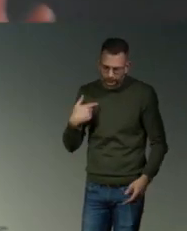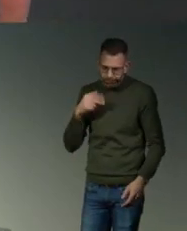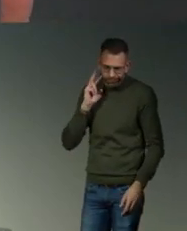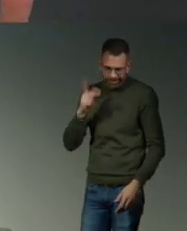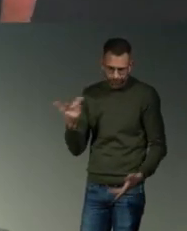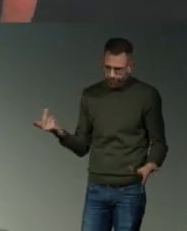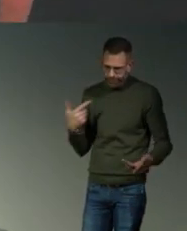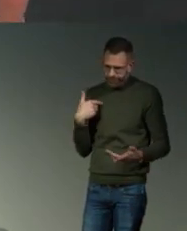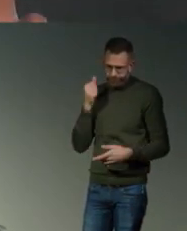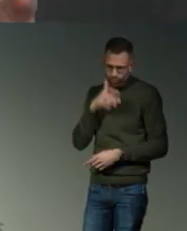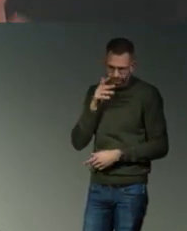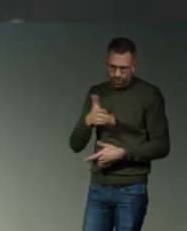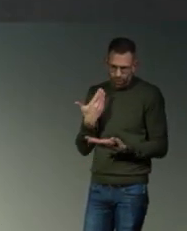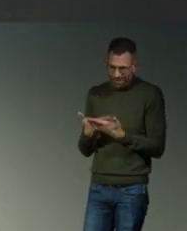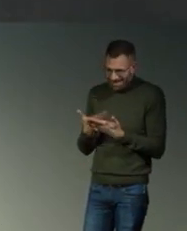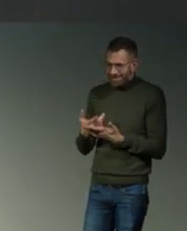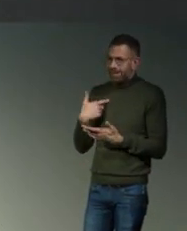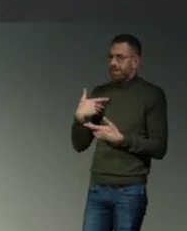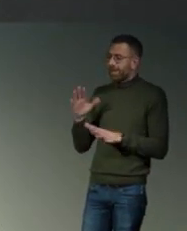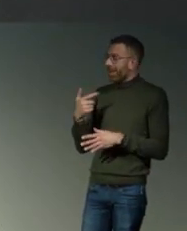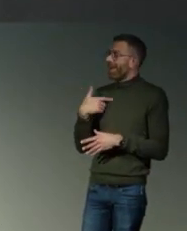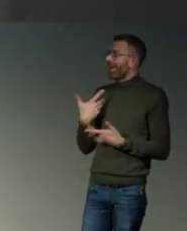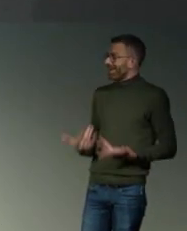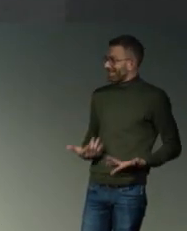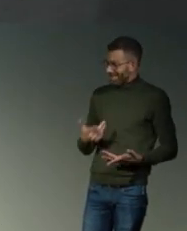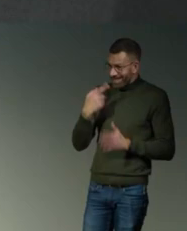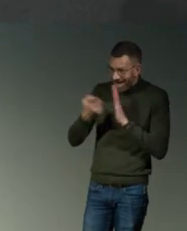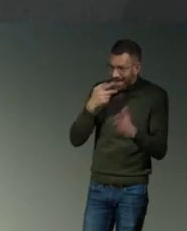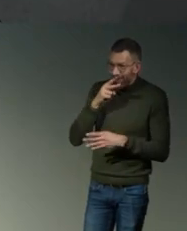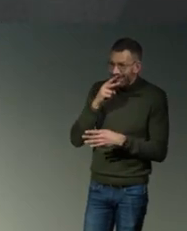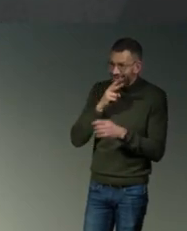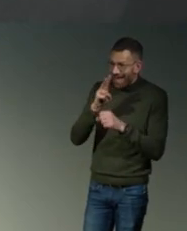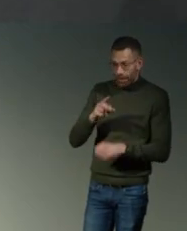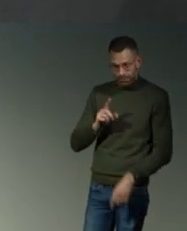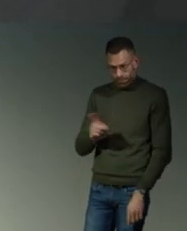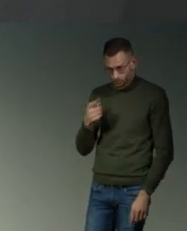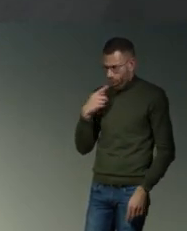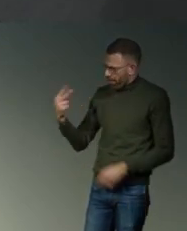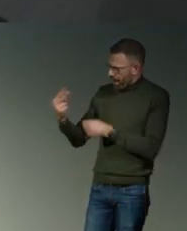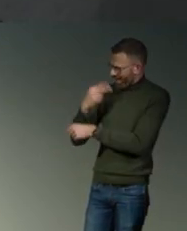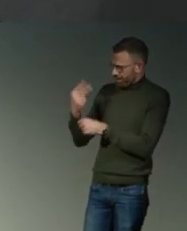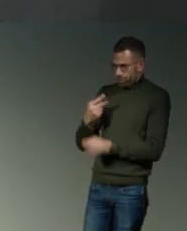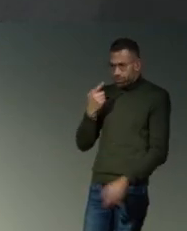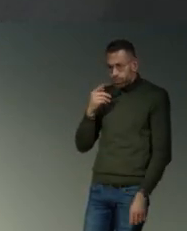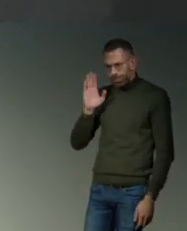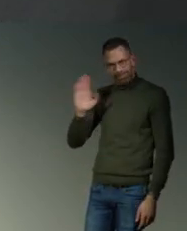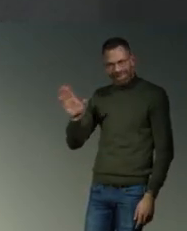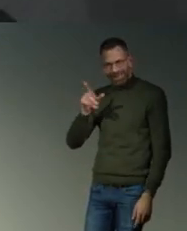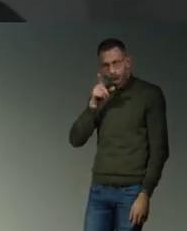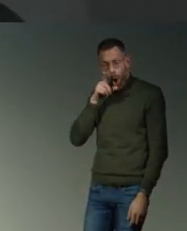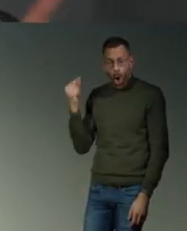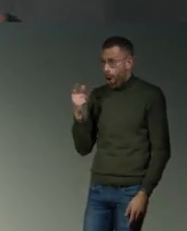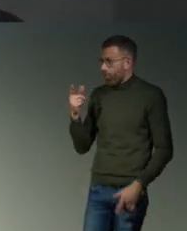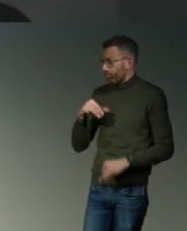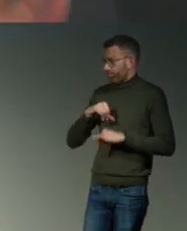bon, c'est le quotidien. Mais les insultes, je ne vais pas les dire ici, mais c'est vraiment des insultes, je ne sais pas comment on dit, ultra-masculinistes, je n'aime pas le terme, mais enfin, c'était